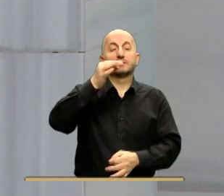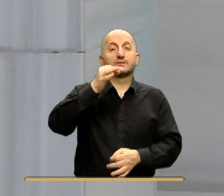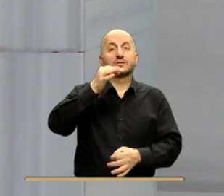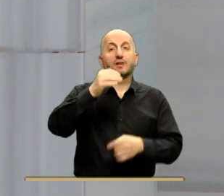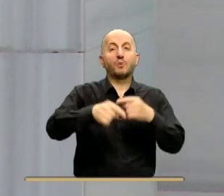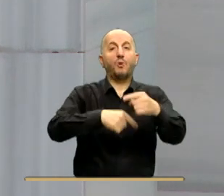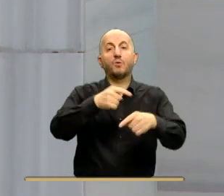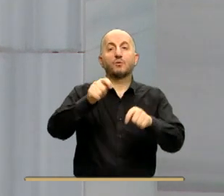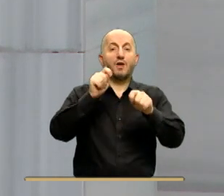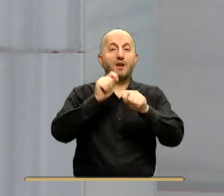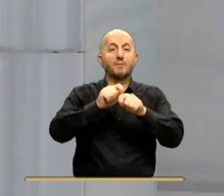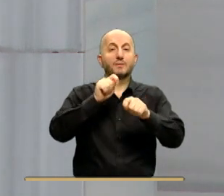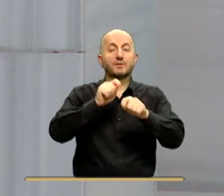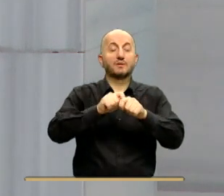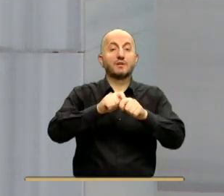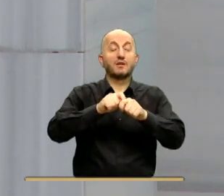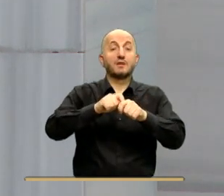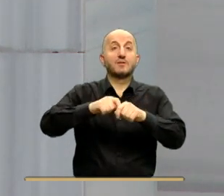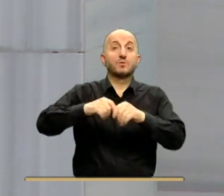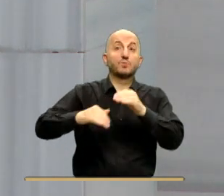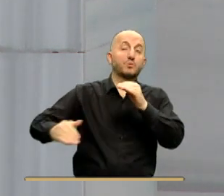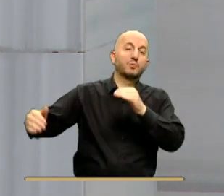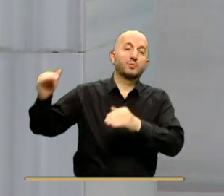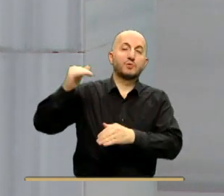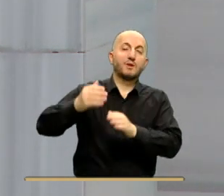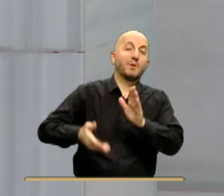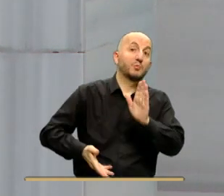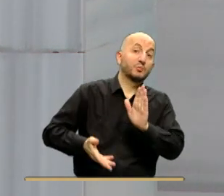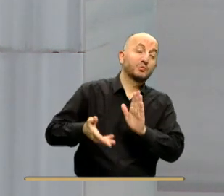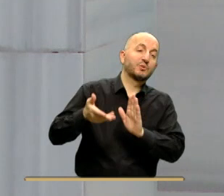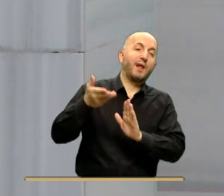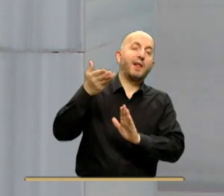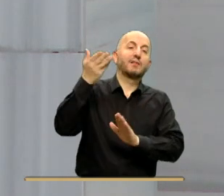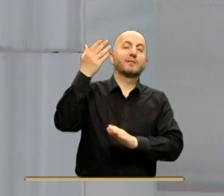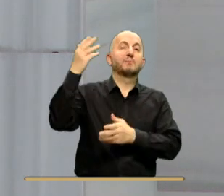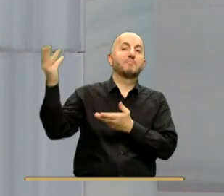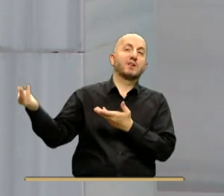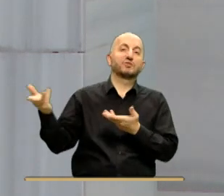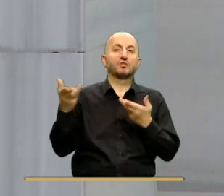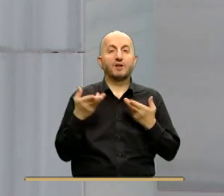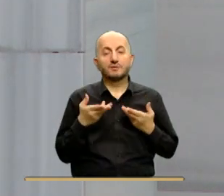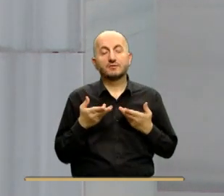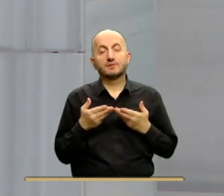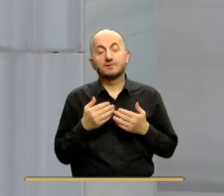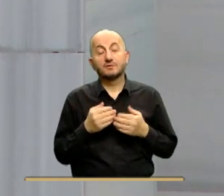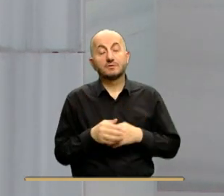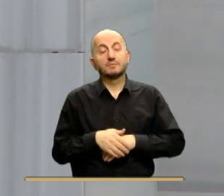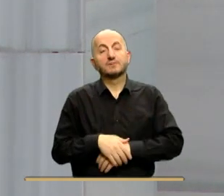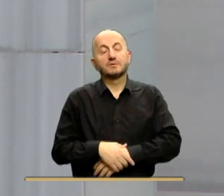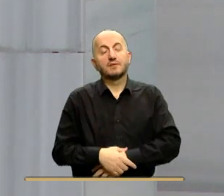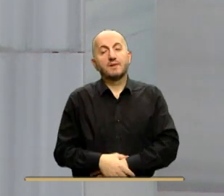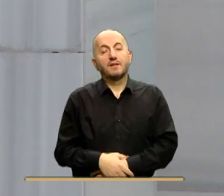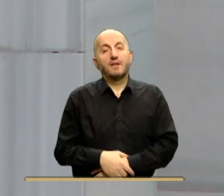insanoğluna yapılan bir yücelme, yüceltme çağrısıdır. Ahsen-i